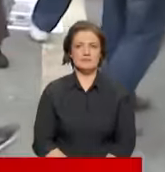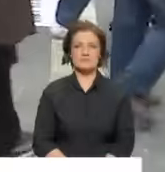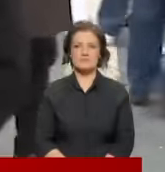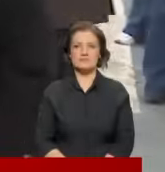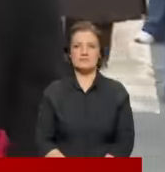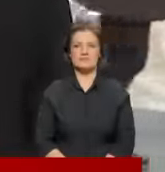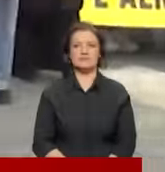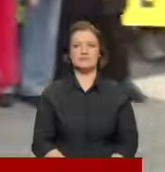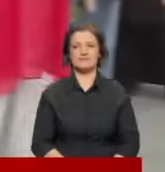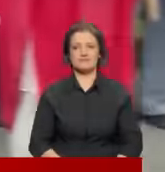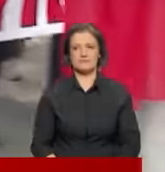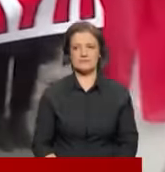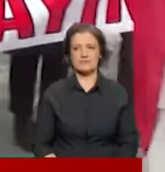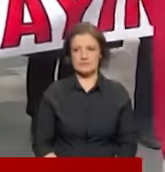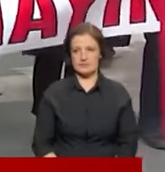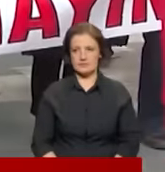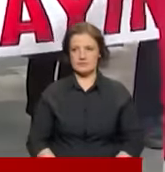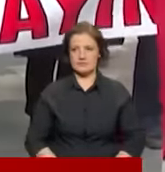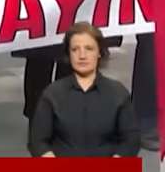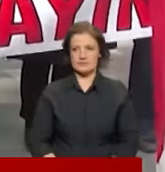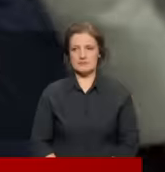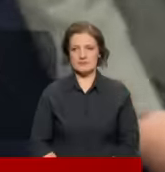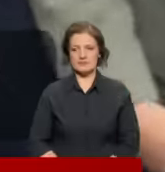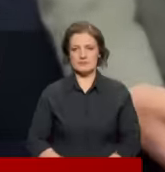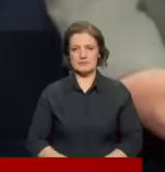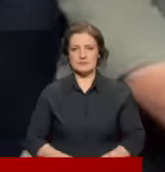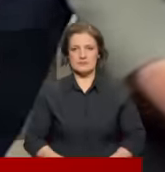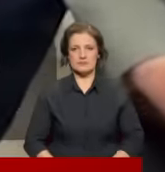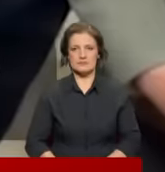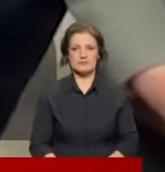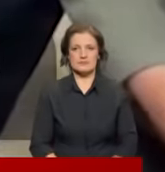Susma Aykın, 100 bin artı. Biz